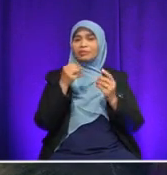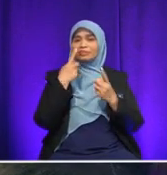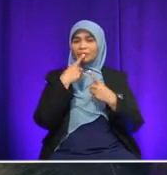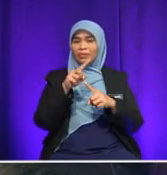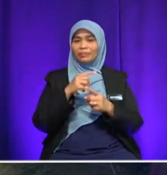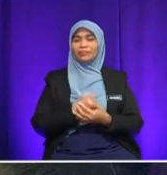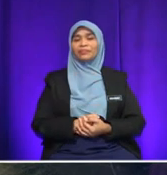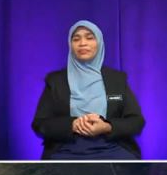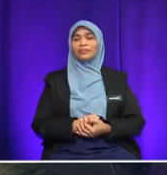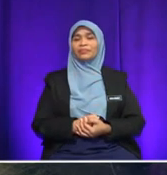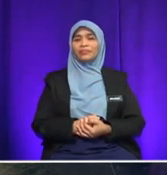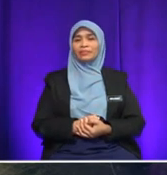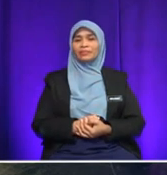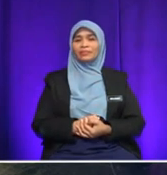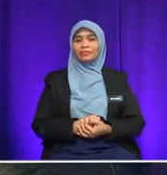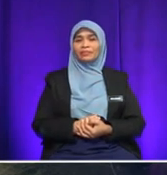situ ke?